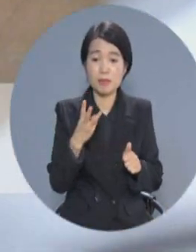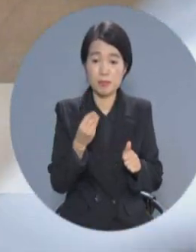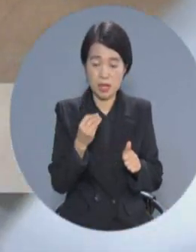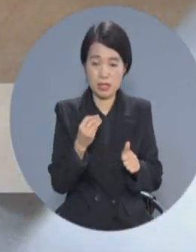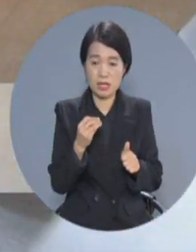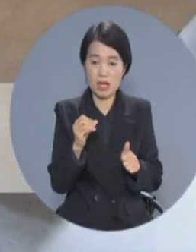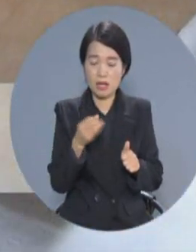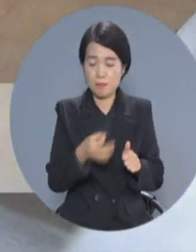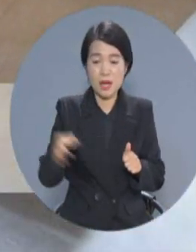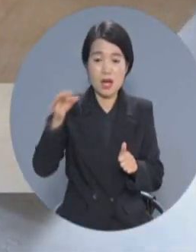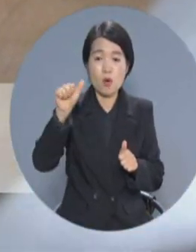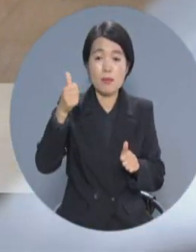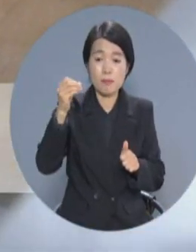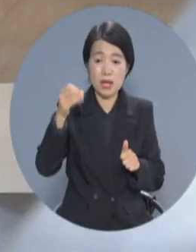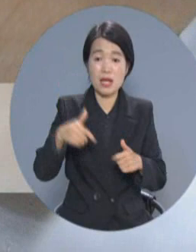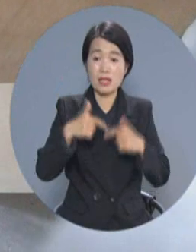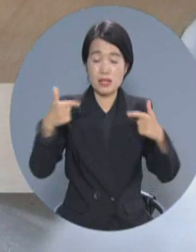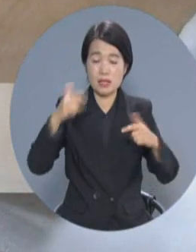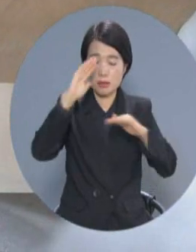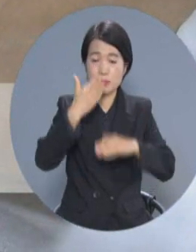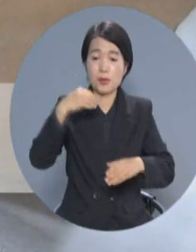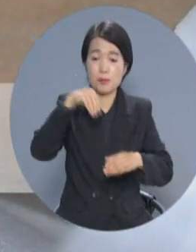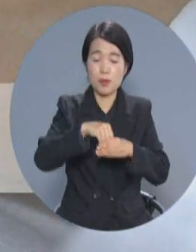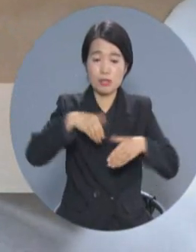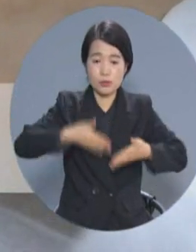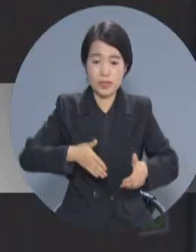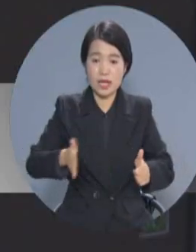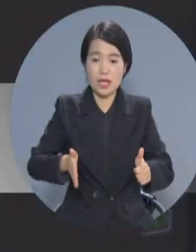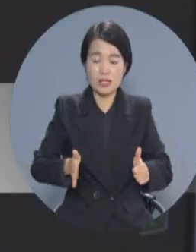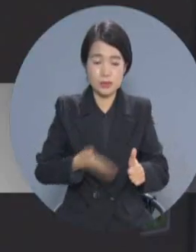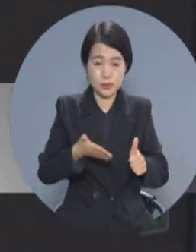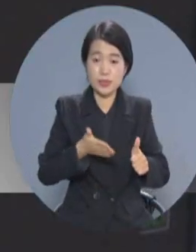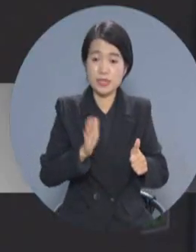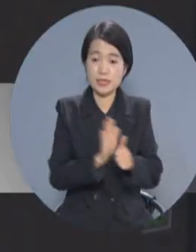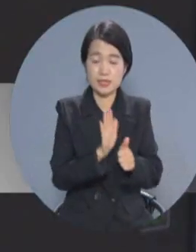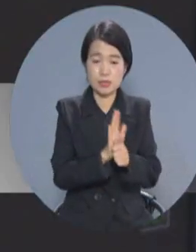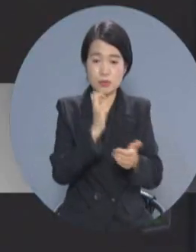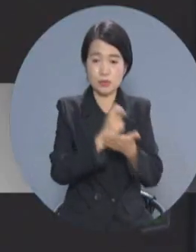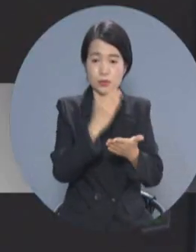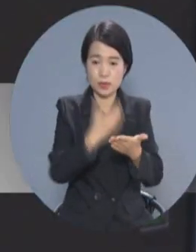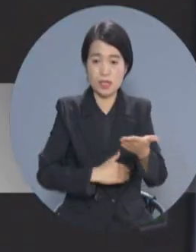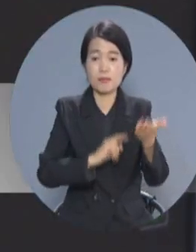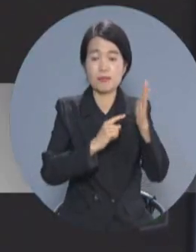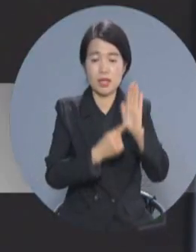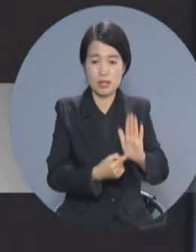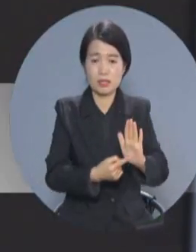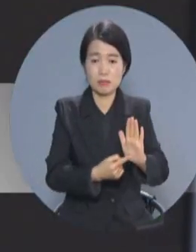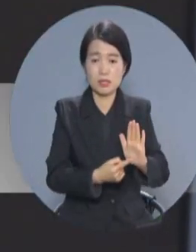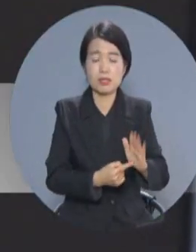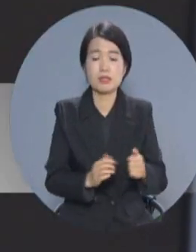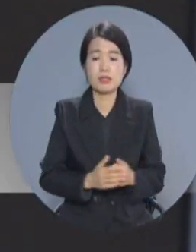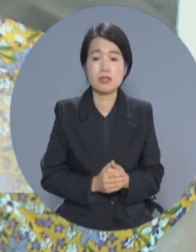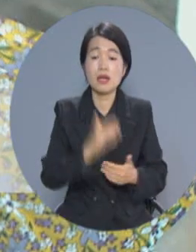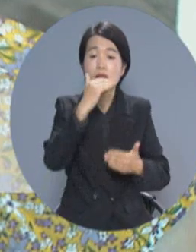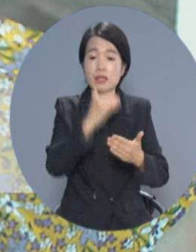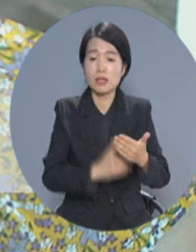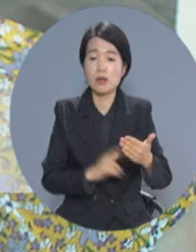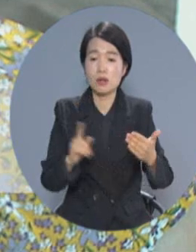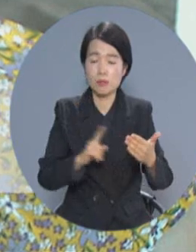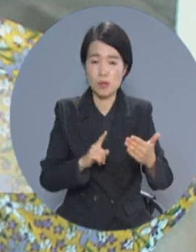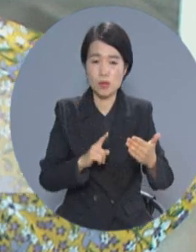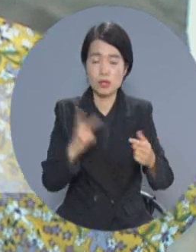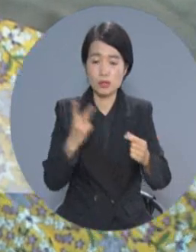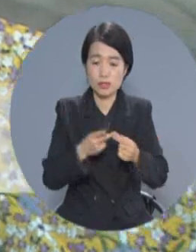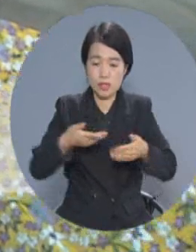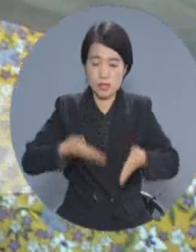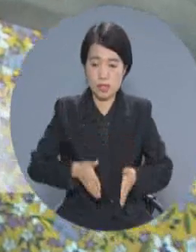원을 500만 원으로 늘리는 내용을 포함한 출산 장려 지원 조례 개정안을 입법 예고했습니다. 개정안에 따르면